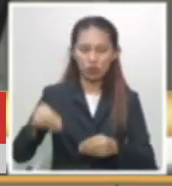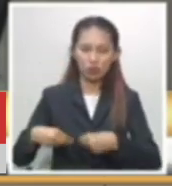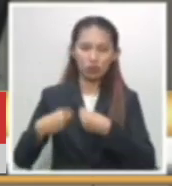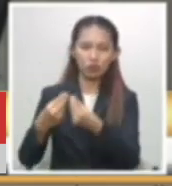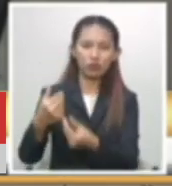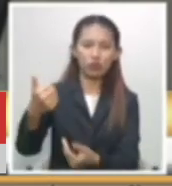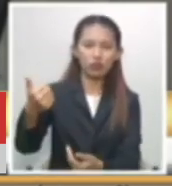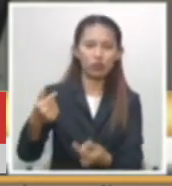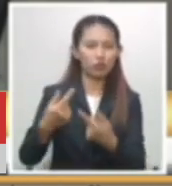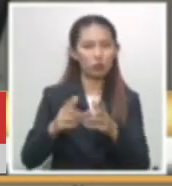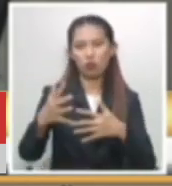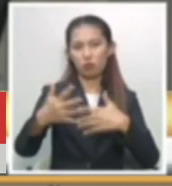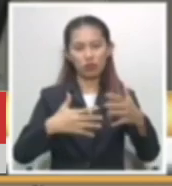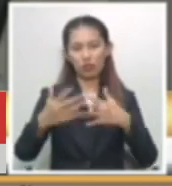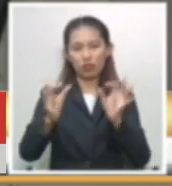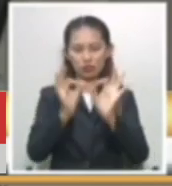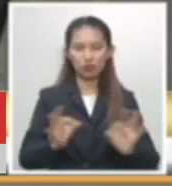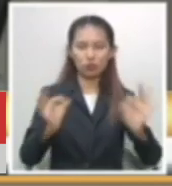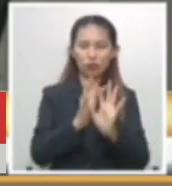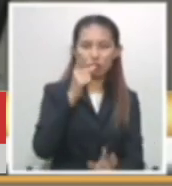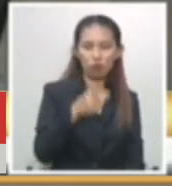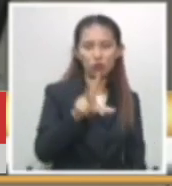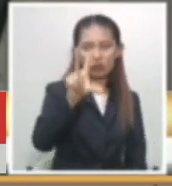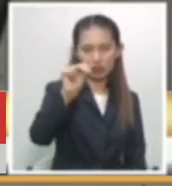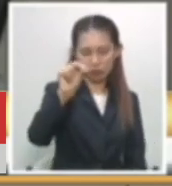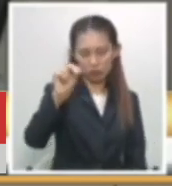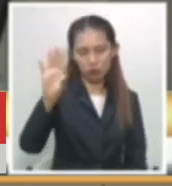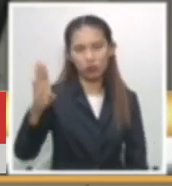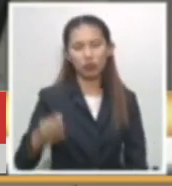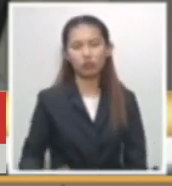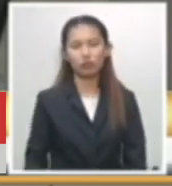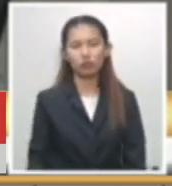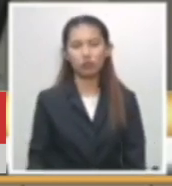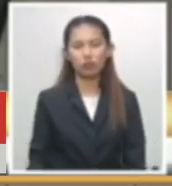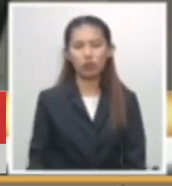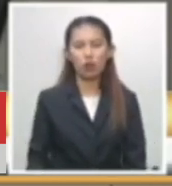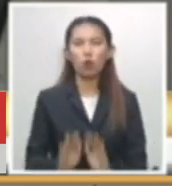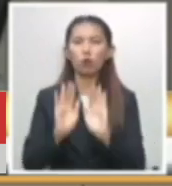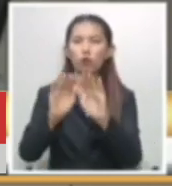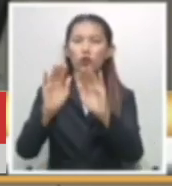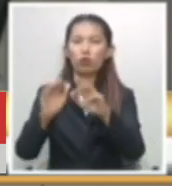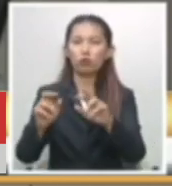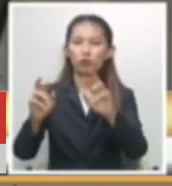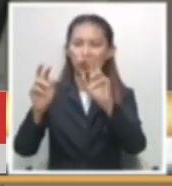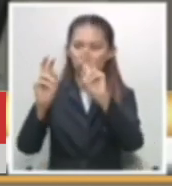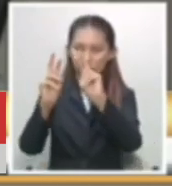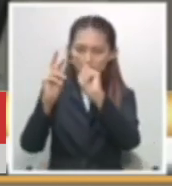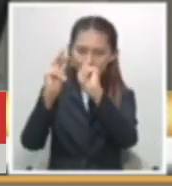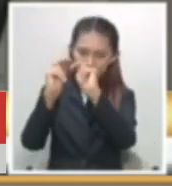ต้อง30บาทฝากไปยังรัฐมนตรีรองนายกรัฐมนตรีและรัฐมนตรีที่รับผิดชอบกระทรวงพาณิชย์ด้วย